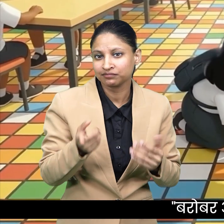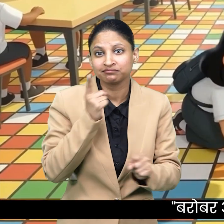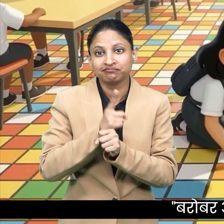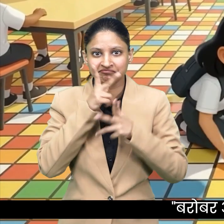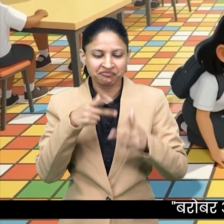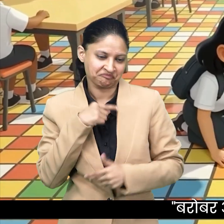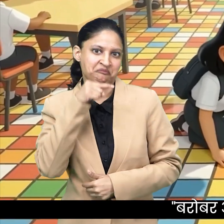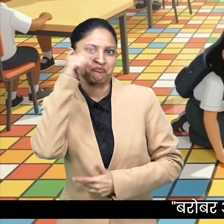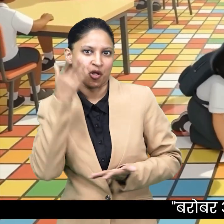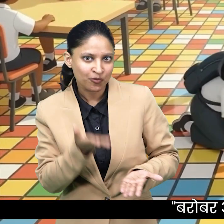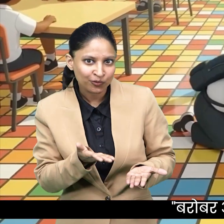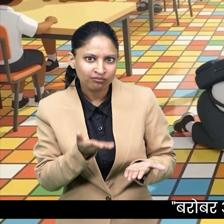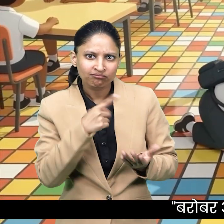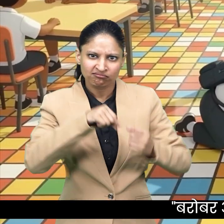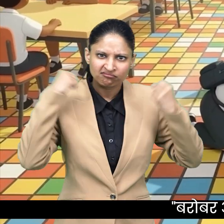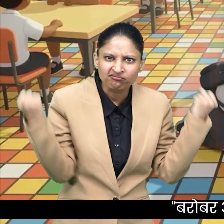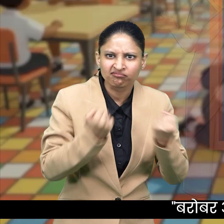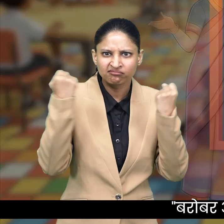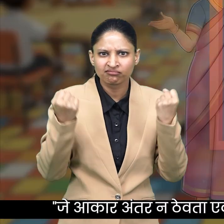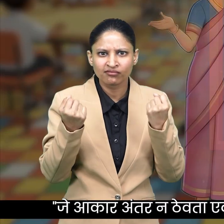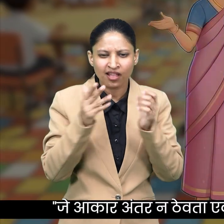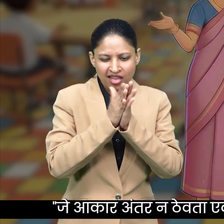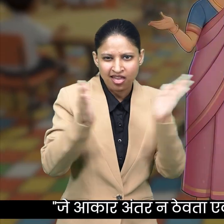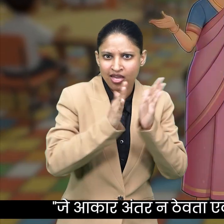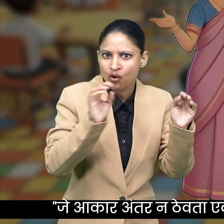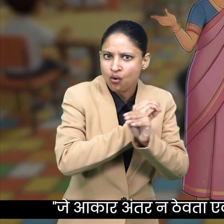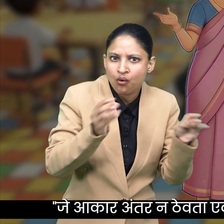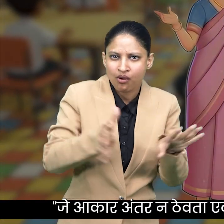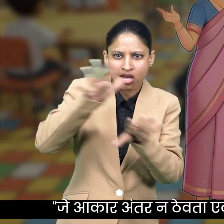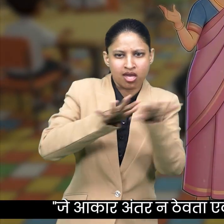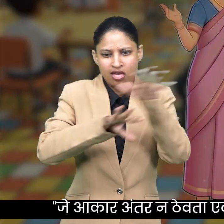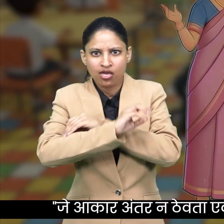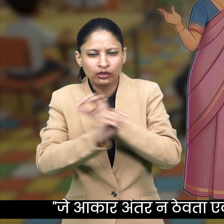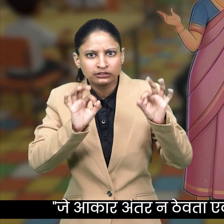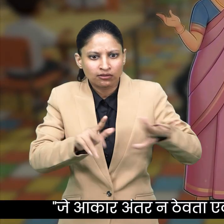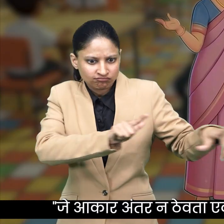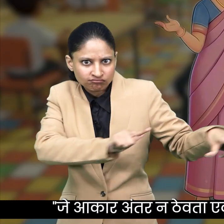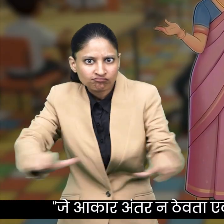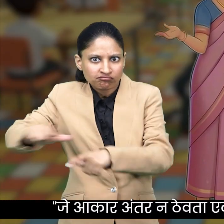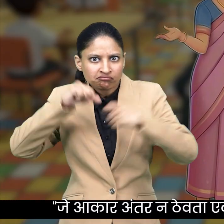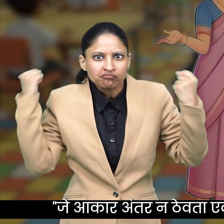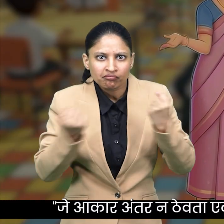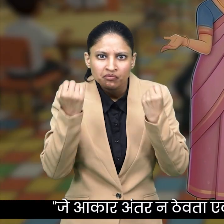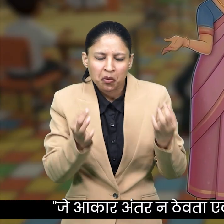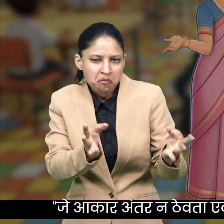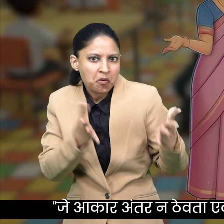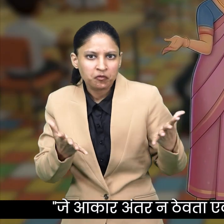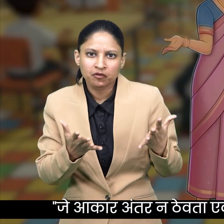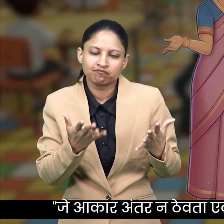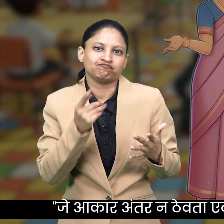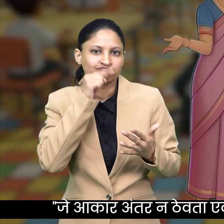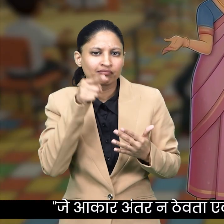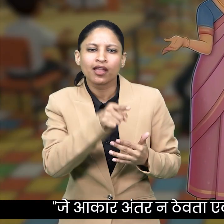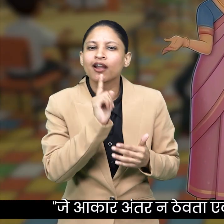बरोबर आहे, शिक्षक अभिमानाने म्हणाले. जे आकार अंतर न ठेवता एकमेकांशी जुळतात त्यांना टायलिंग आकार